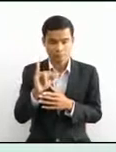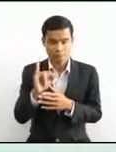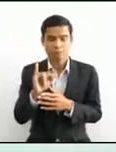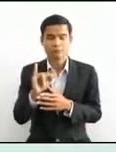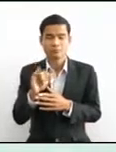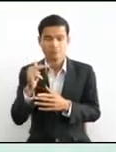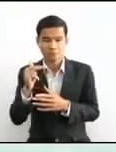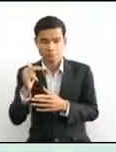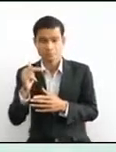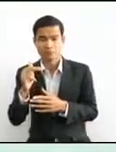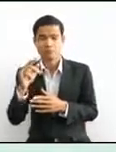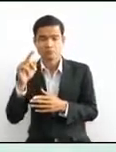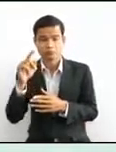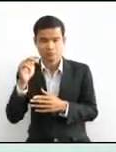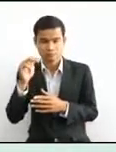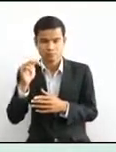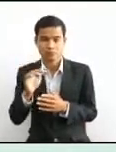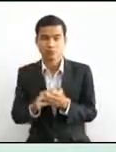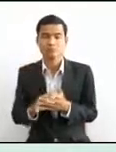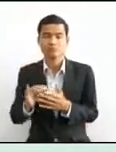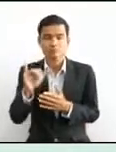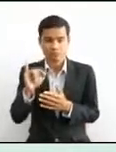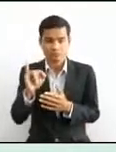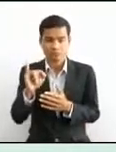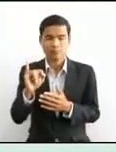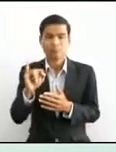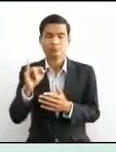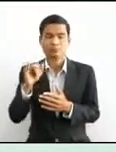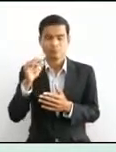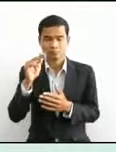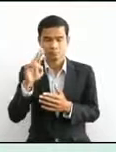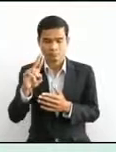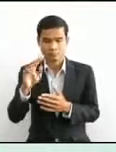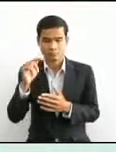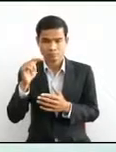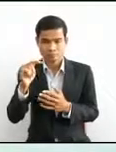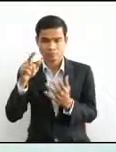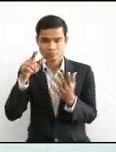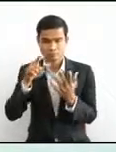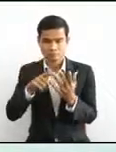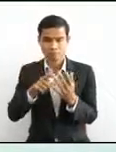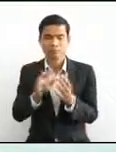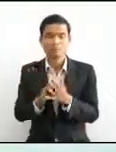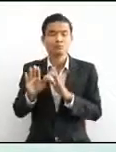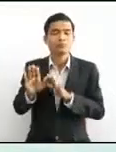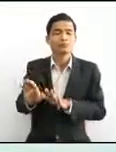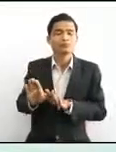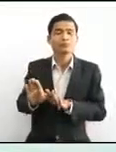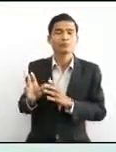tiết. Biện ní, cư dân an thá, ai ổng. Chà, ai